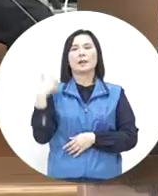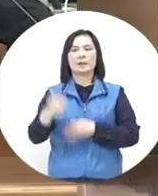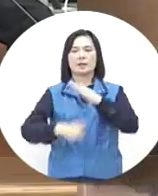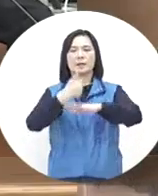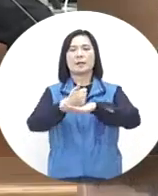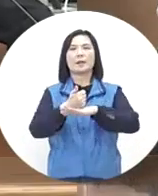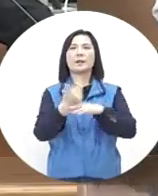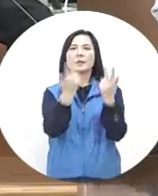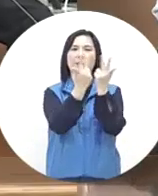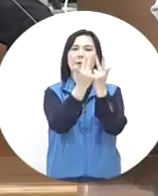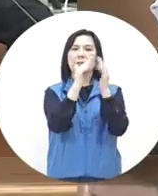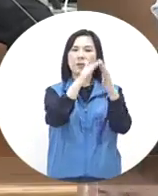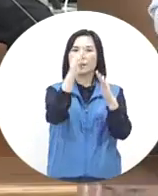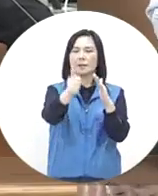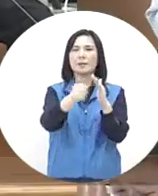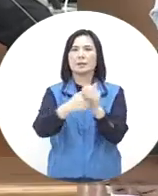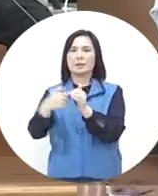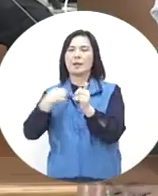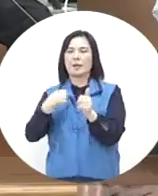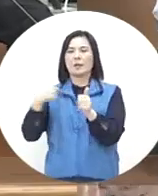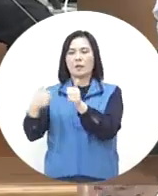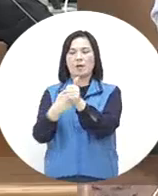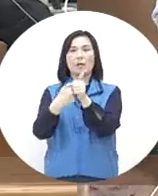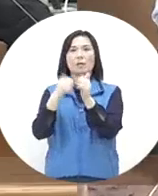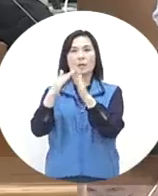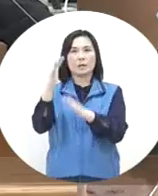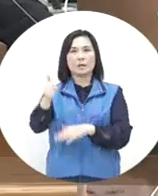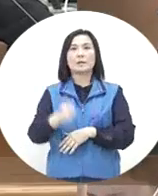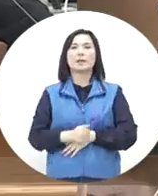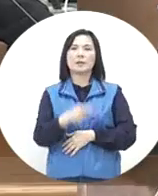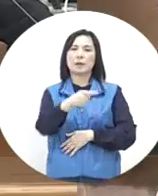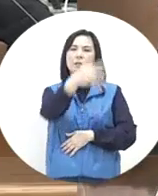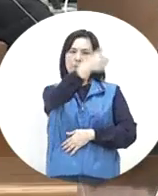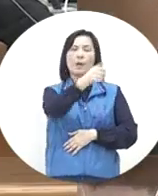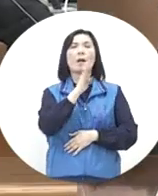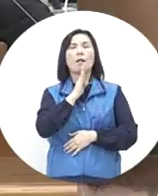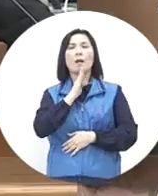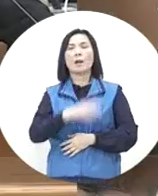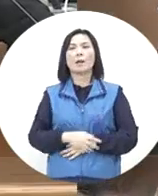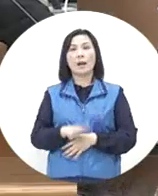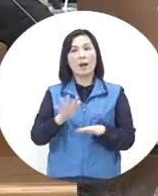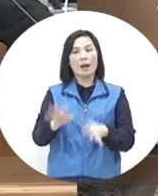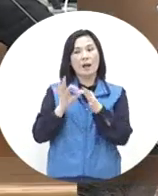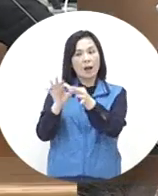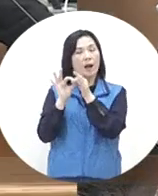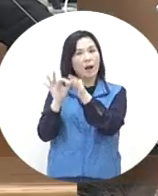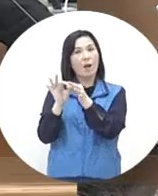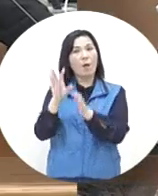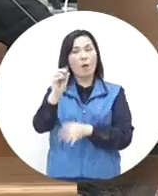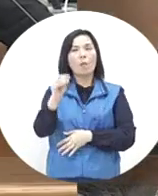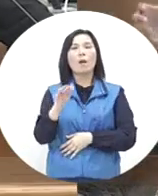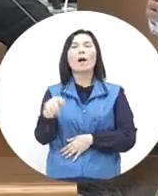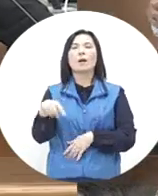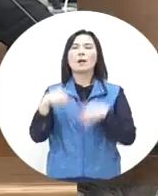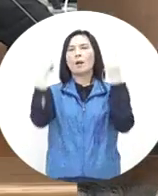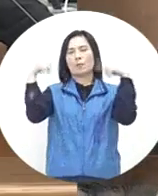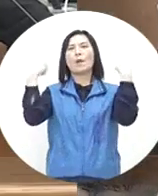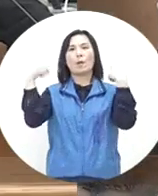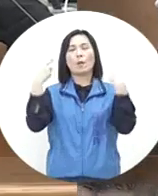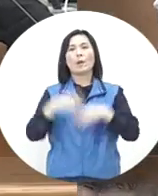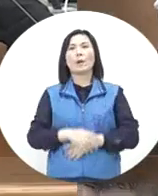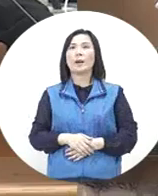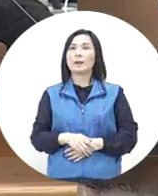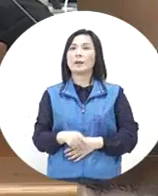副市长，啊、当然是老长官、 啊。那想请问一下，你们现在还有保持联络吗？ 常常联络啊。 是哦，啊，你们的关系最